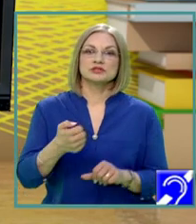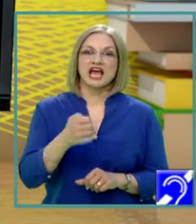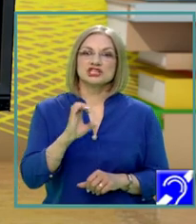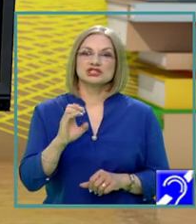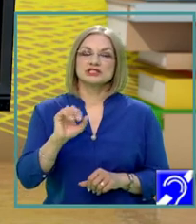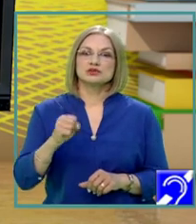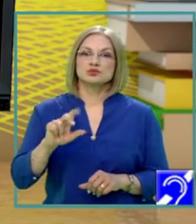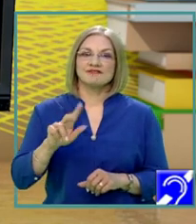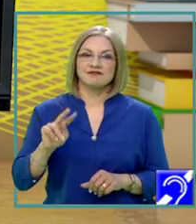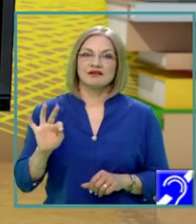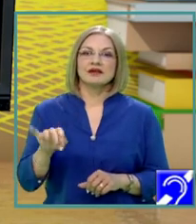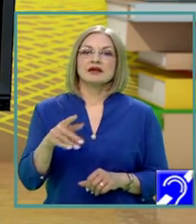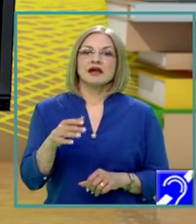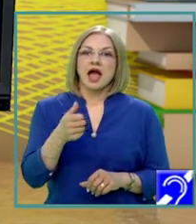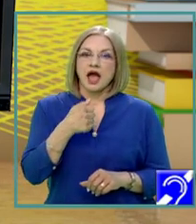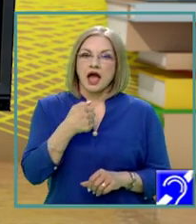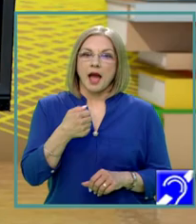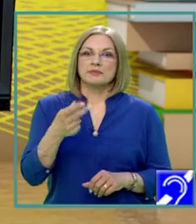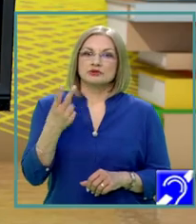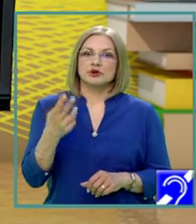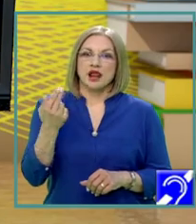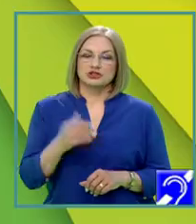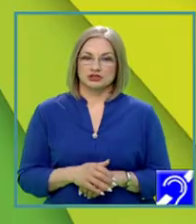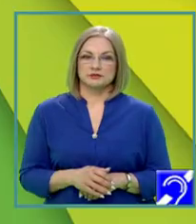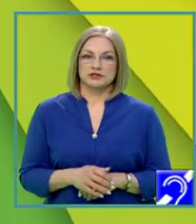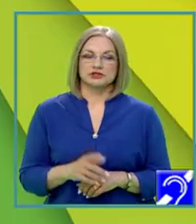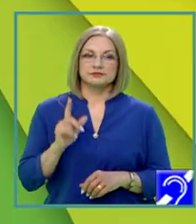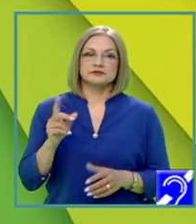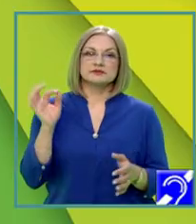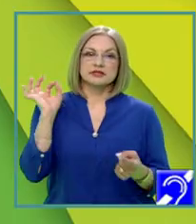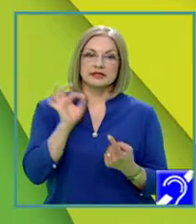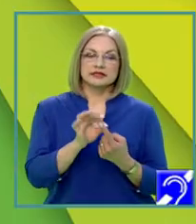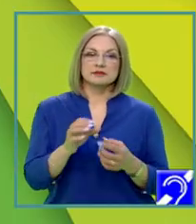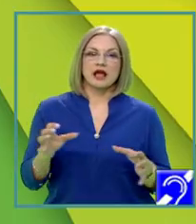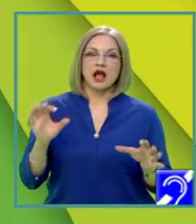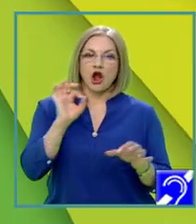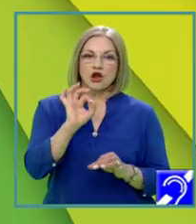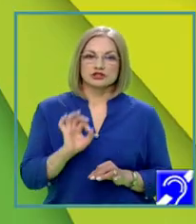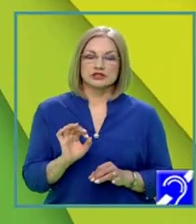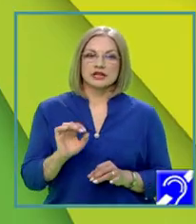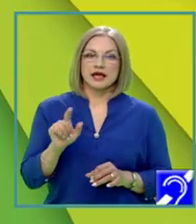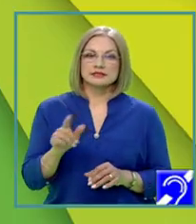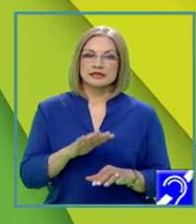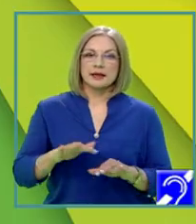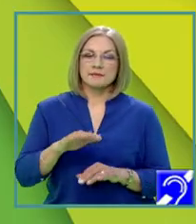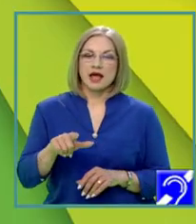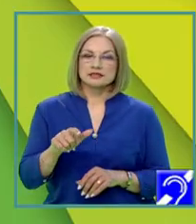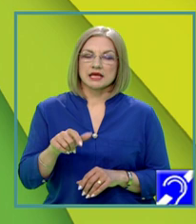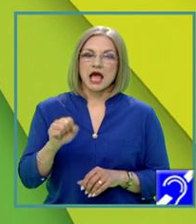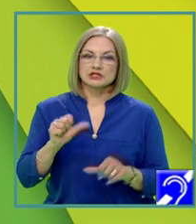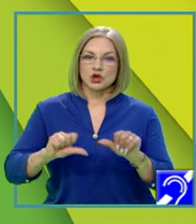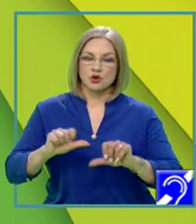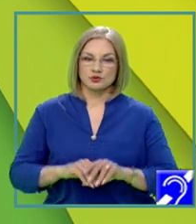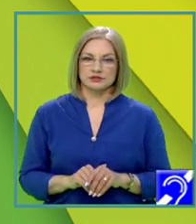acest uric apă doilea 15 Determinați concentrația procentuală de masă a soluției în primul rând Am pornit